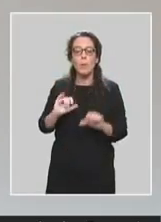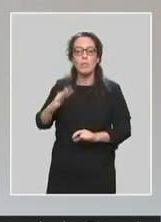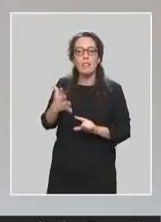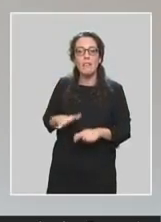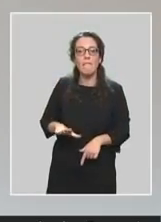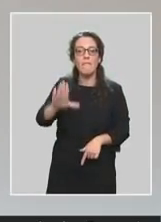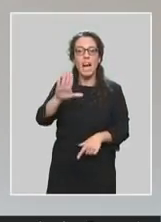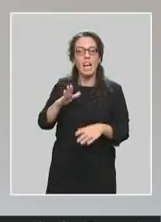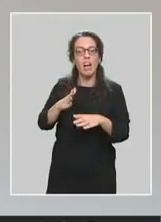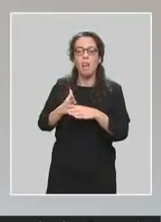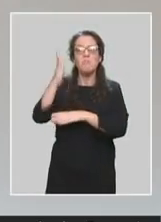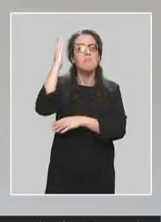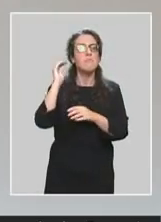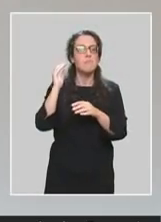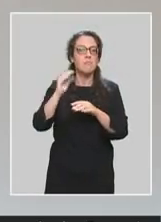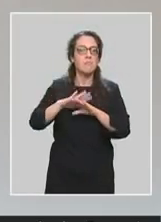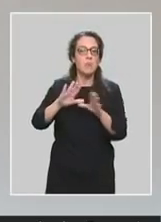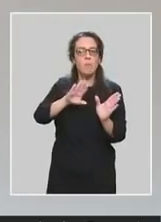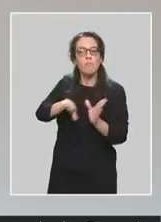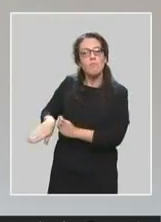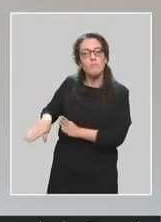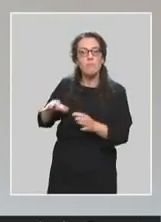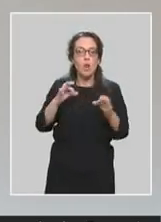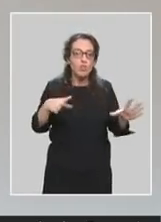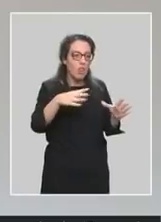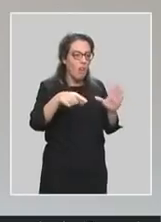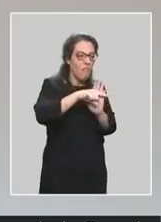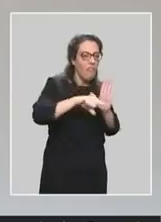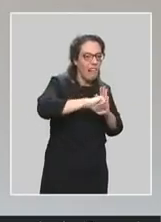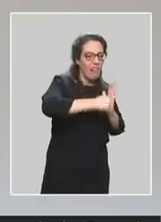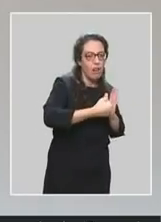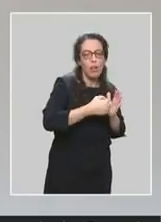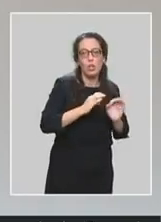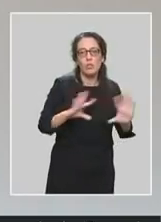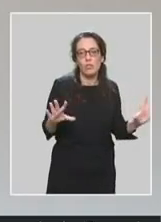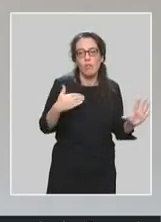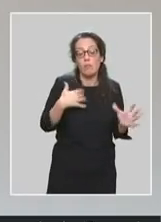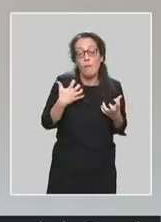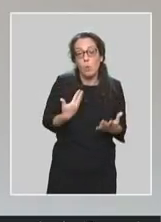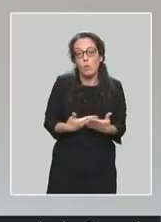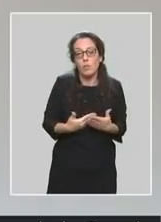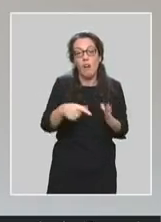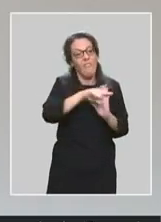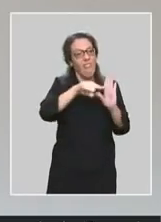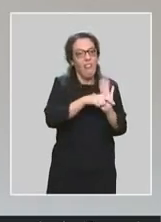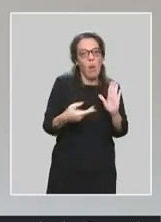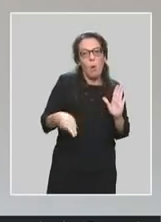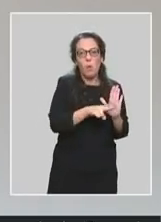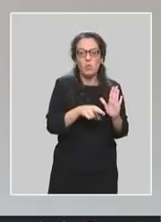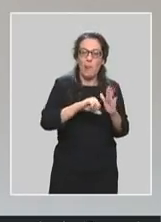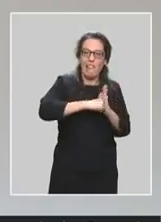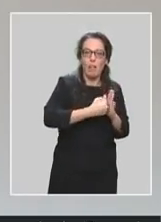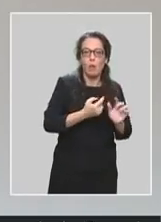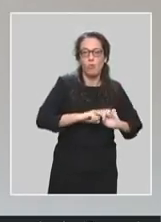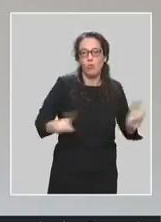vague sans davantage de mesures de contrainte pour la population. C'est notre vœu le plus cher, je sais qu'il est partagé par celles et ceux qui nous écoutent et nous regardent